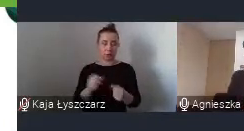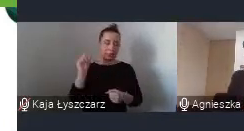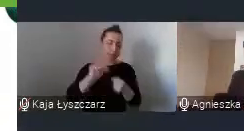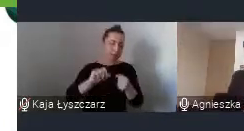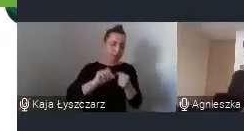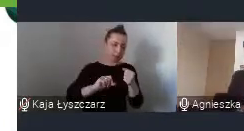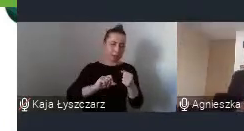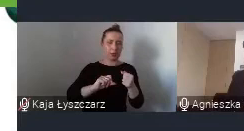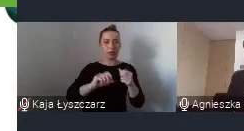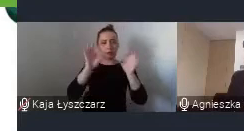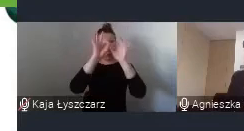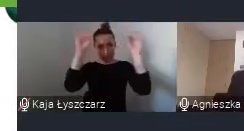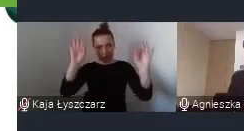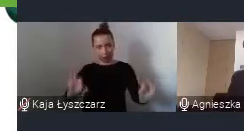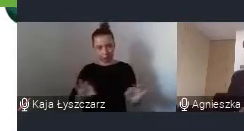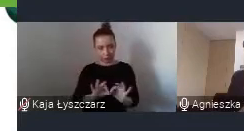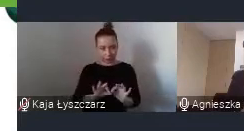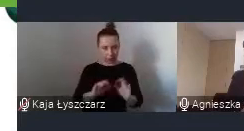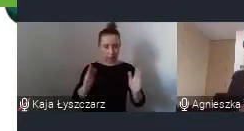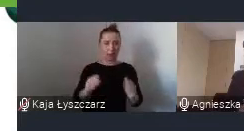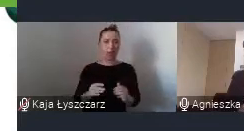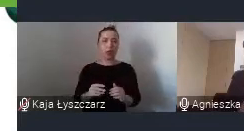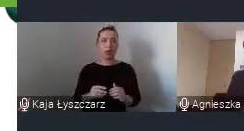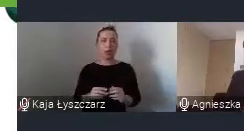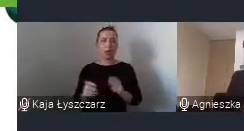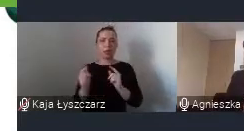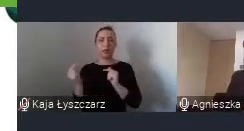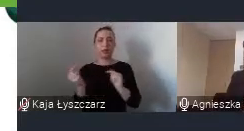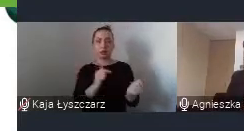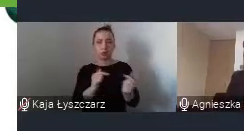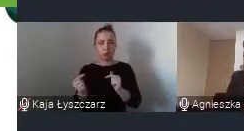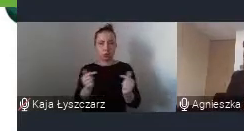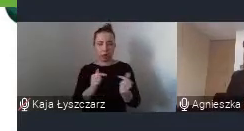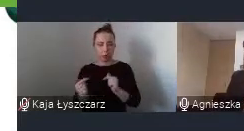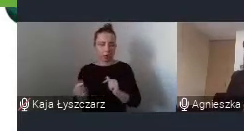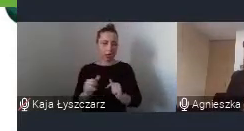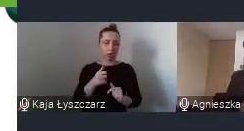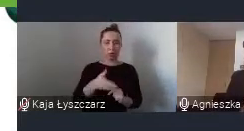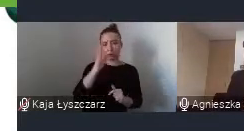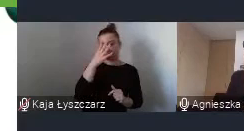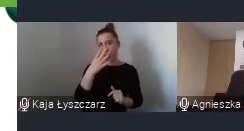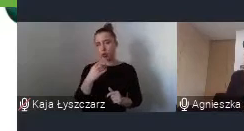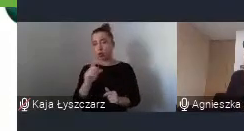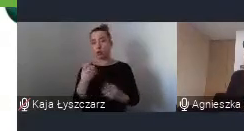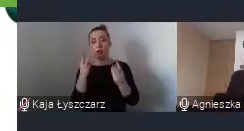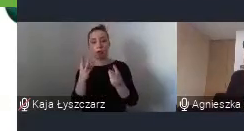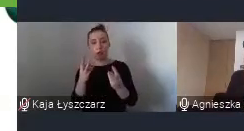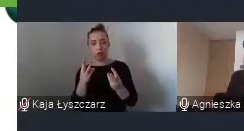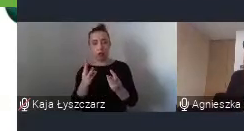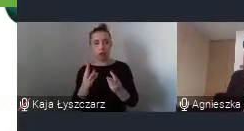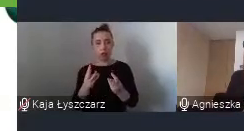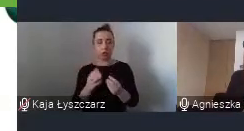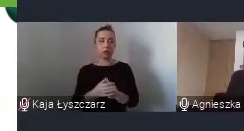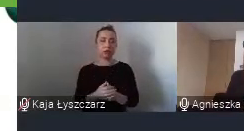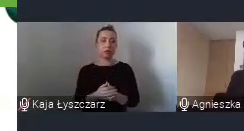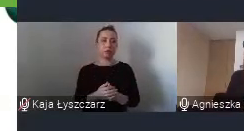inicjatywy. Dyskusje trwają również z Komisją Europejską na tym, jak ona będzie wyglądała i co najważniejsze i pewnie